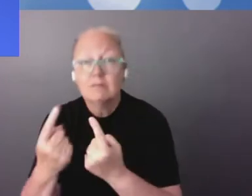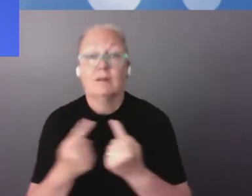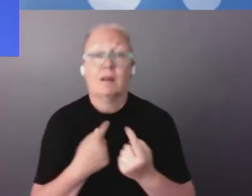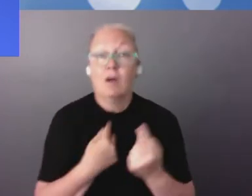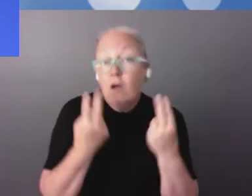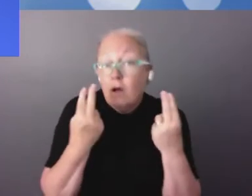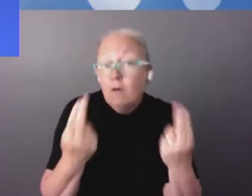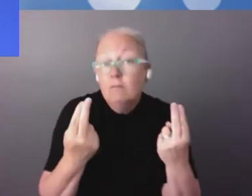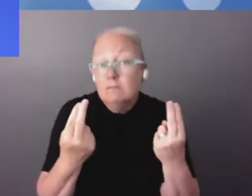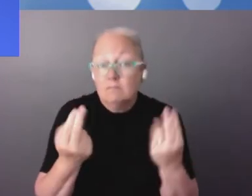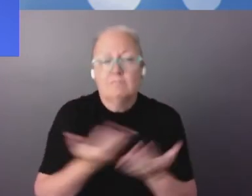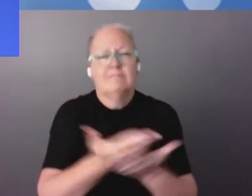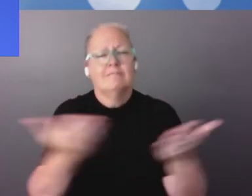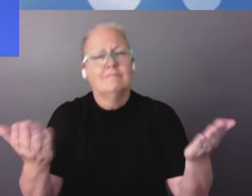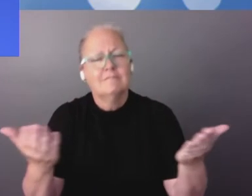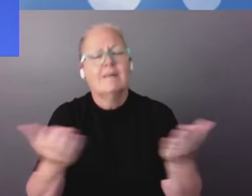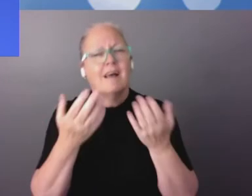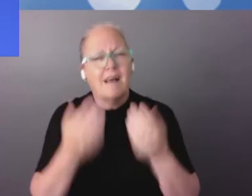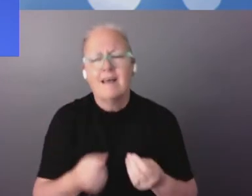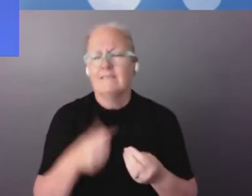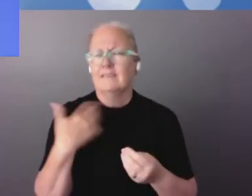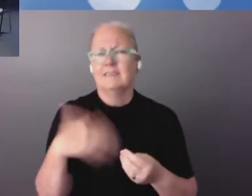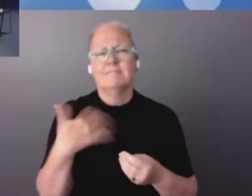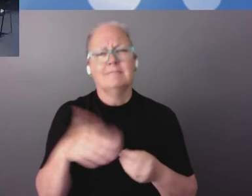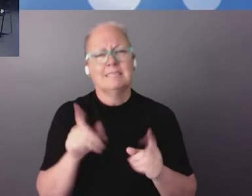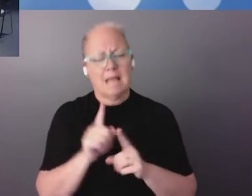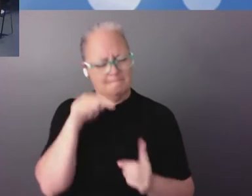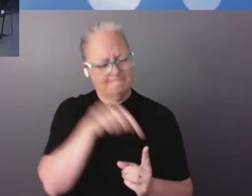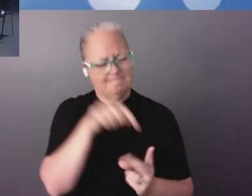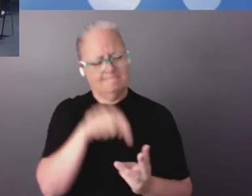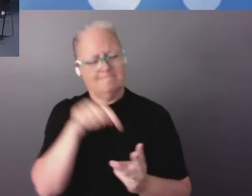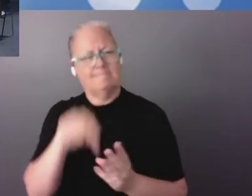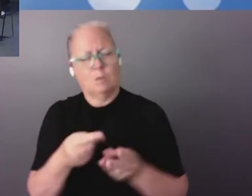وأن تأتوا بحلول جاهزة وملموسة للإنسانية.